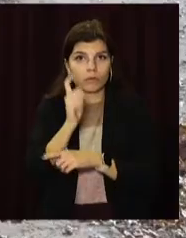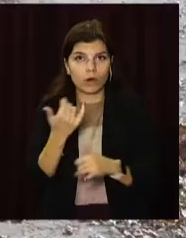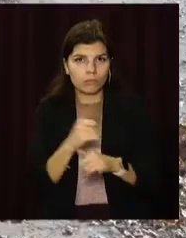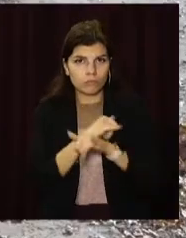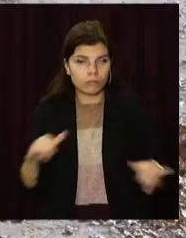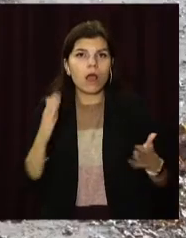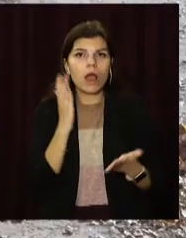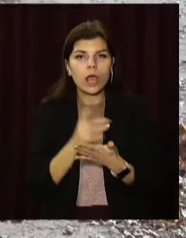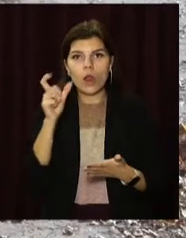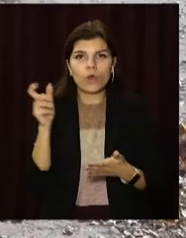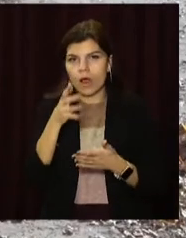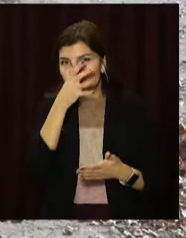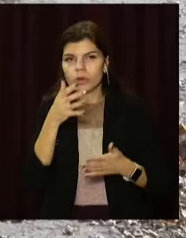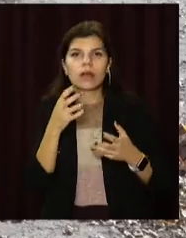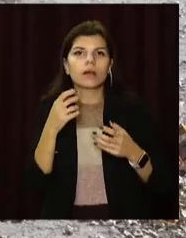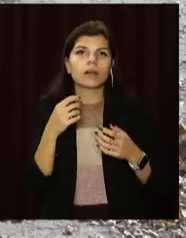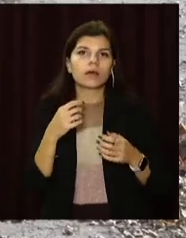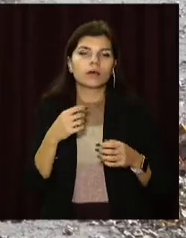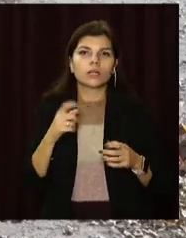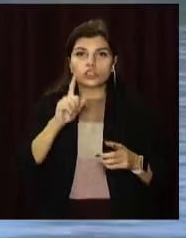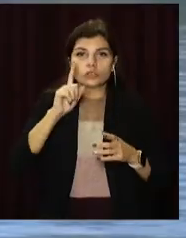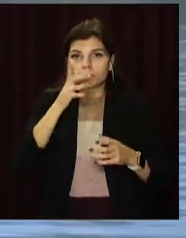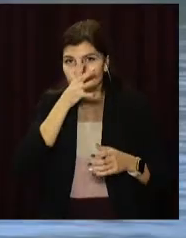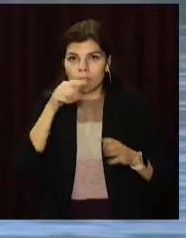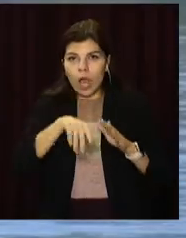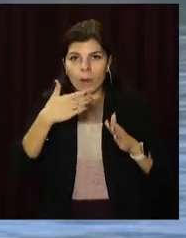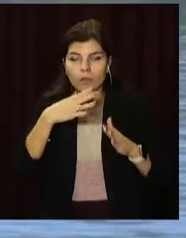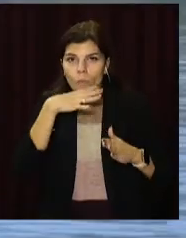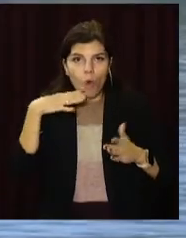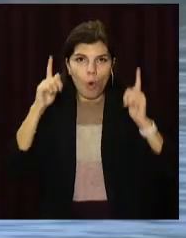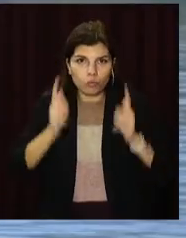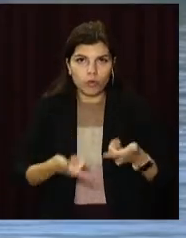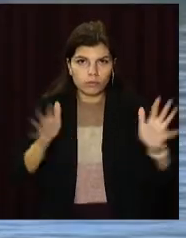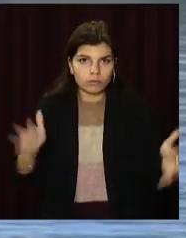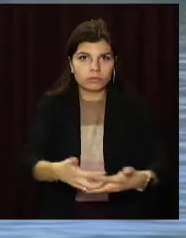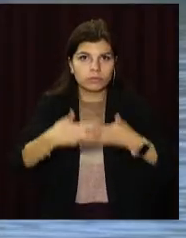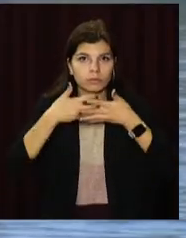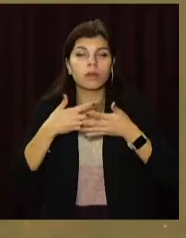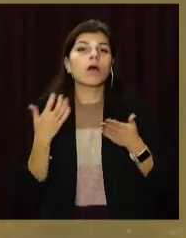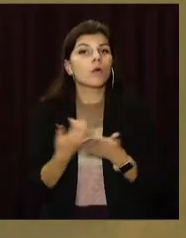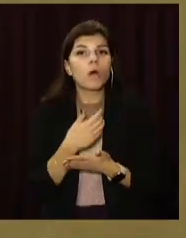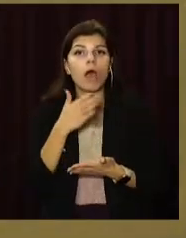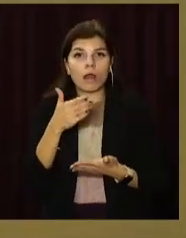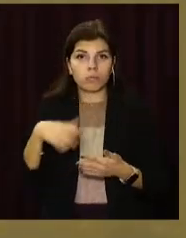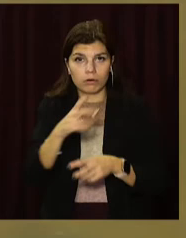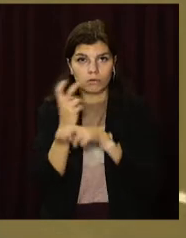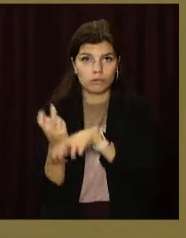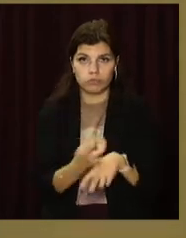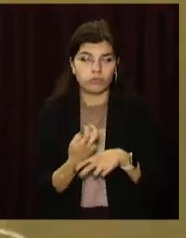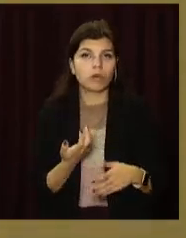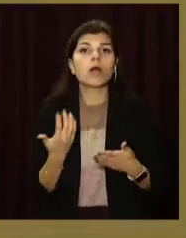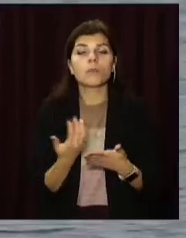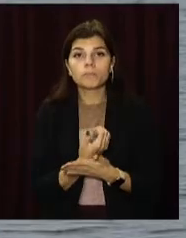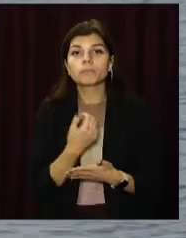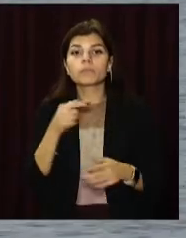чимало браконьєрів. За незаконний вилов – штрафи. Щоб не втрапити на гачок, інтерактивні мапи зимувальних ям на офіційному